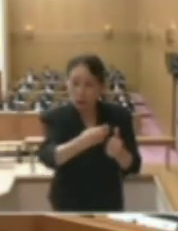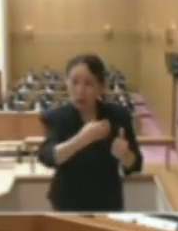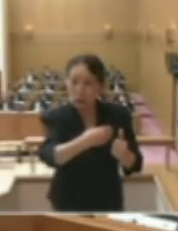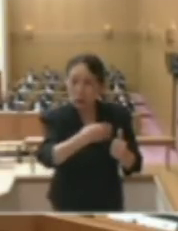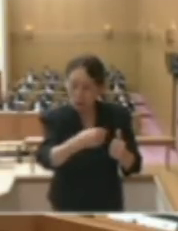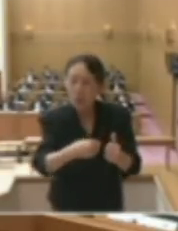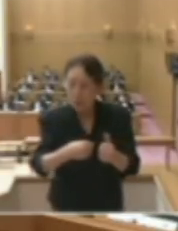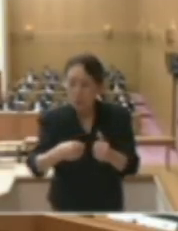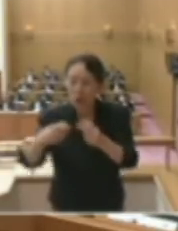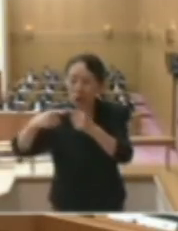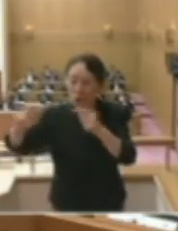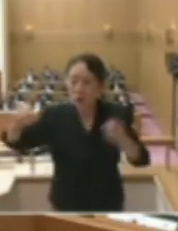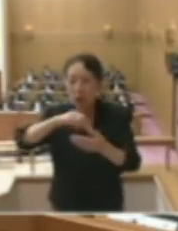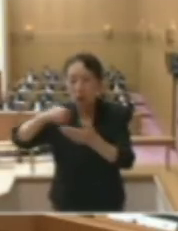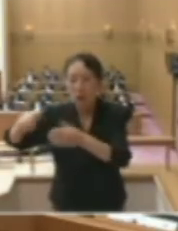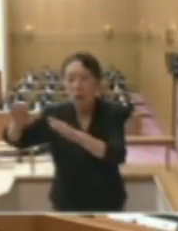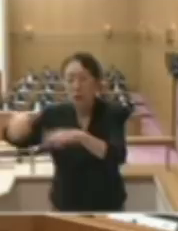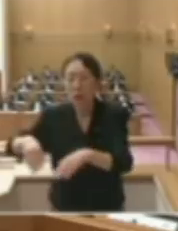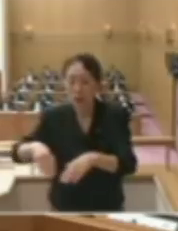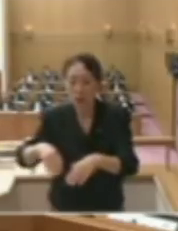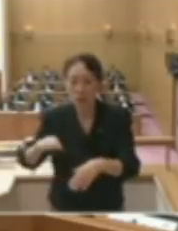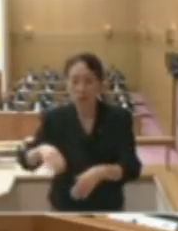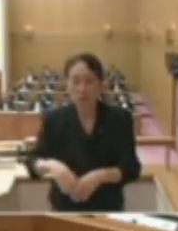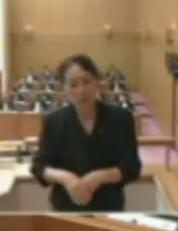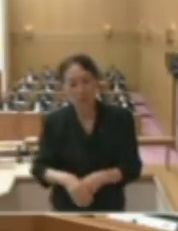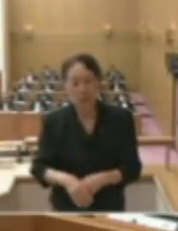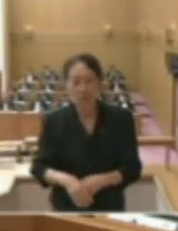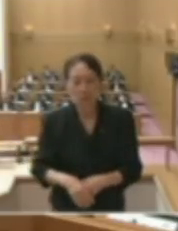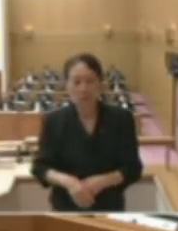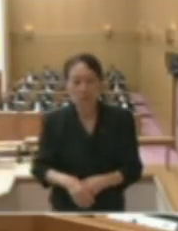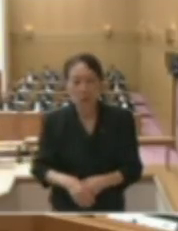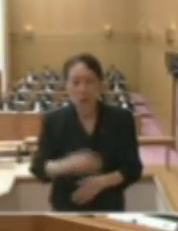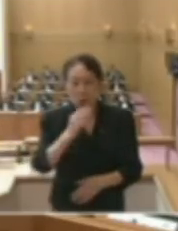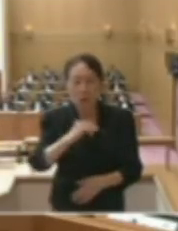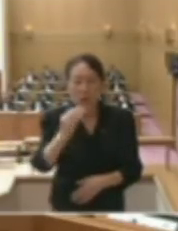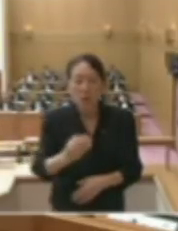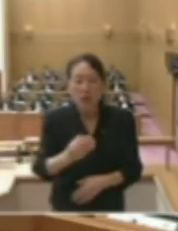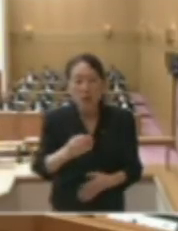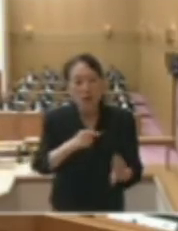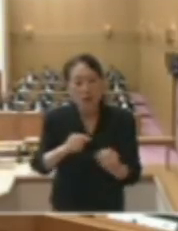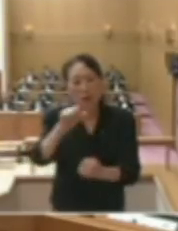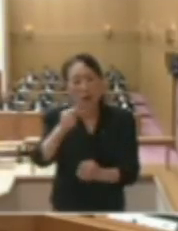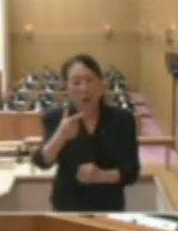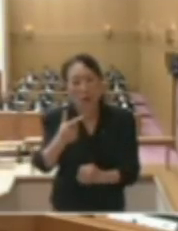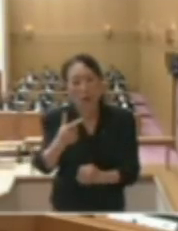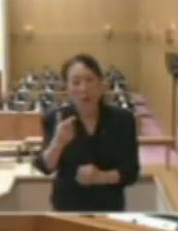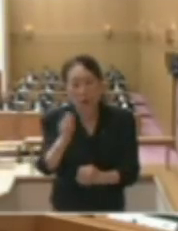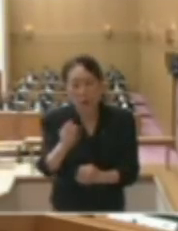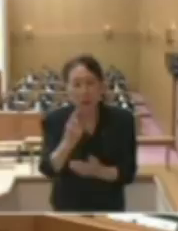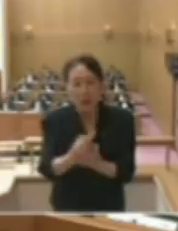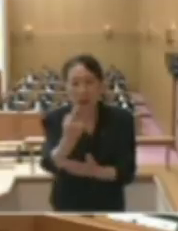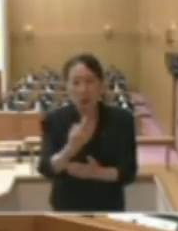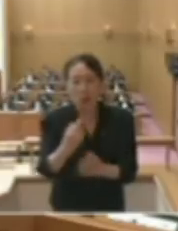ですか。俺は幼稚園だって、こんな大嘘っていうのは、わかるじゃないですか。こんな大嘘言ってて。どうですか、